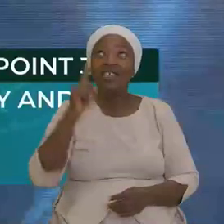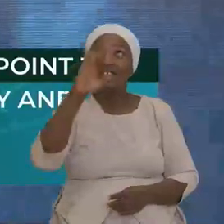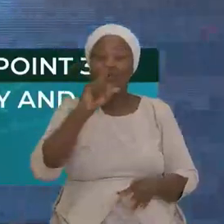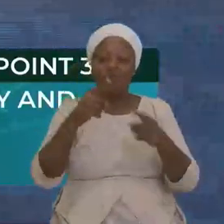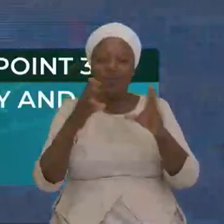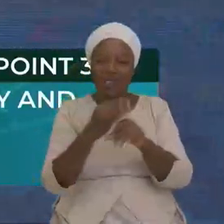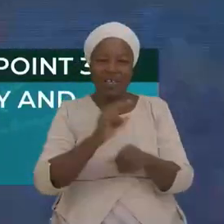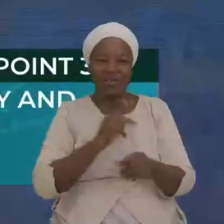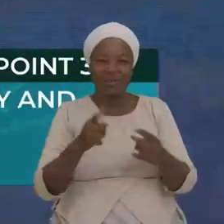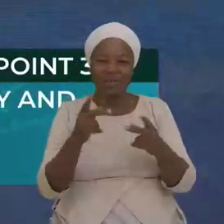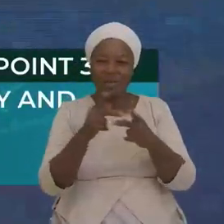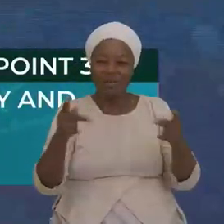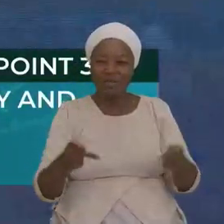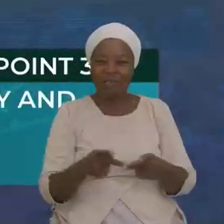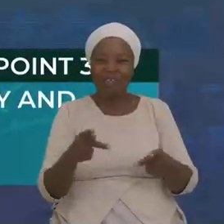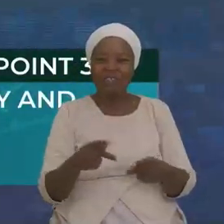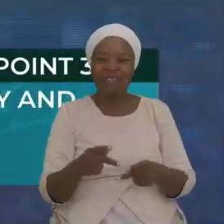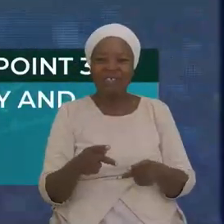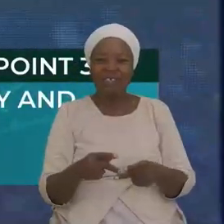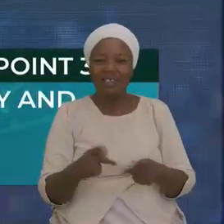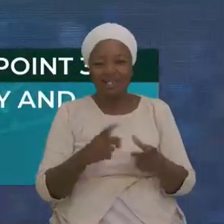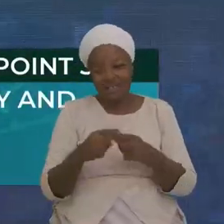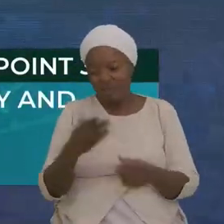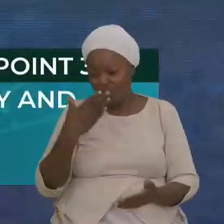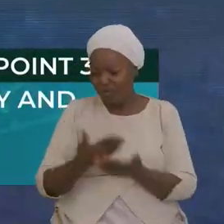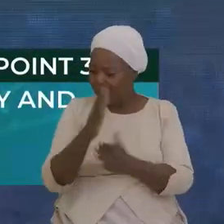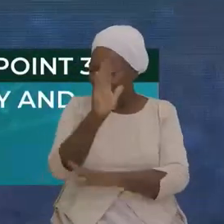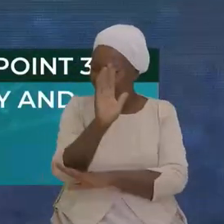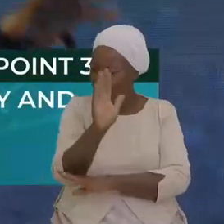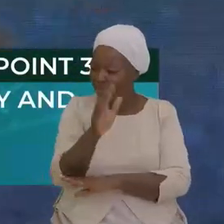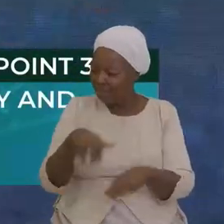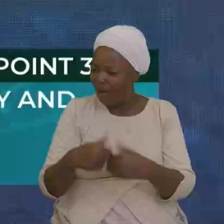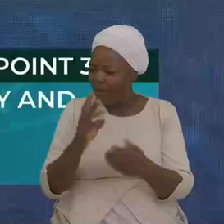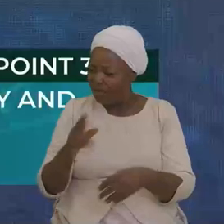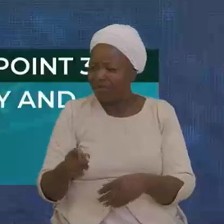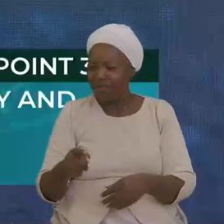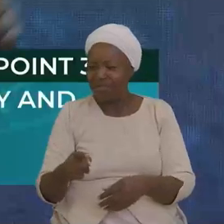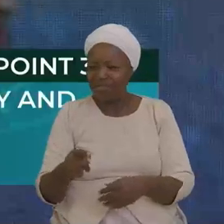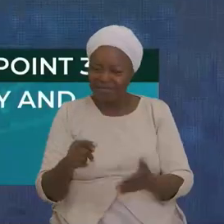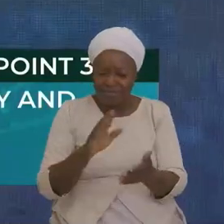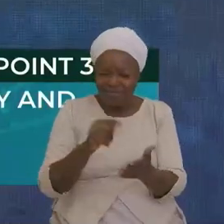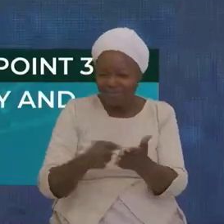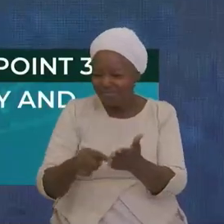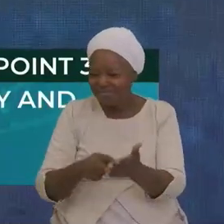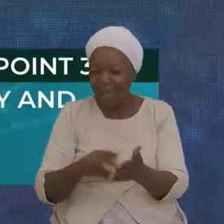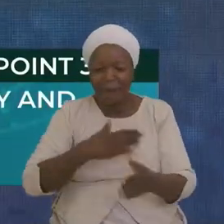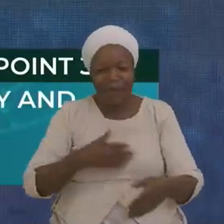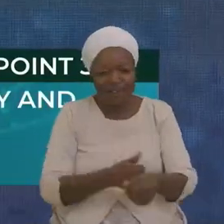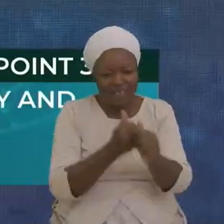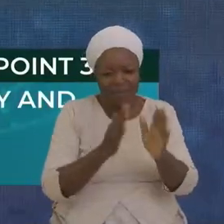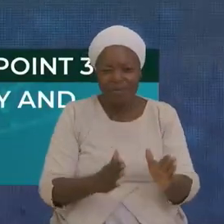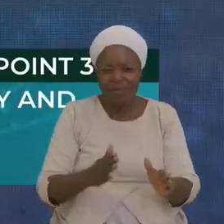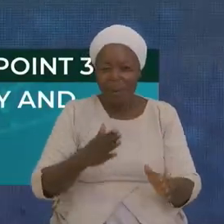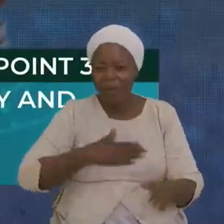nous conduira par l'avion et il te dira bonsoir, tel tel. Oh mon